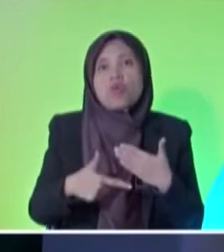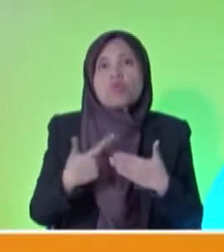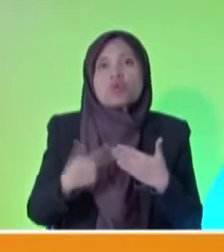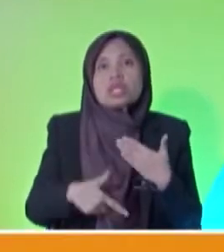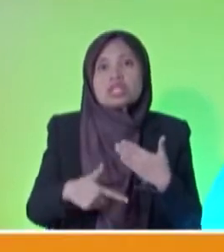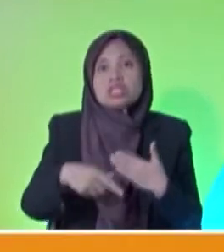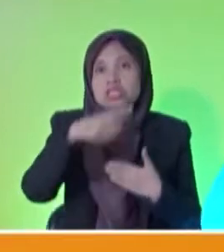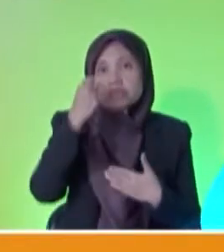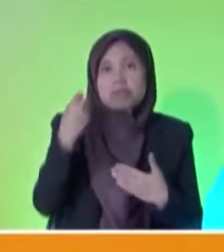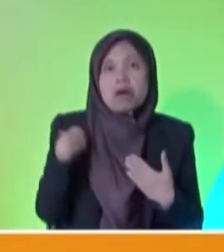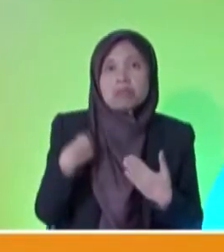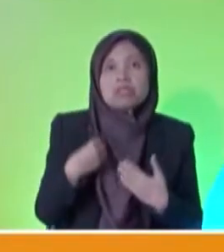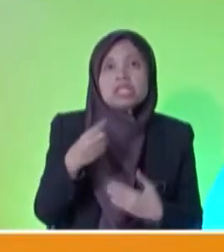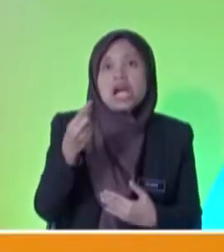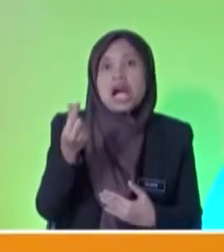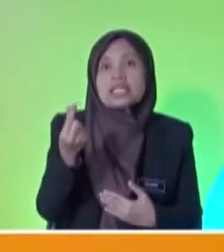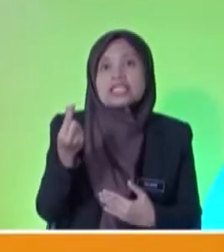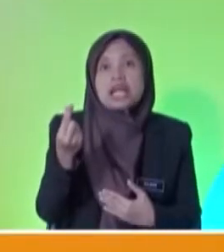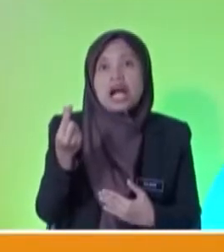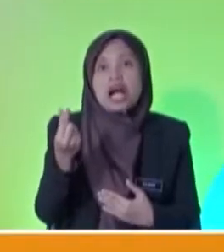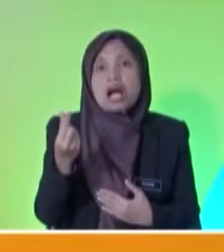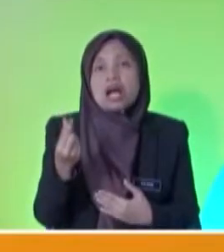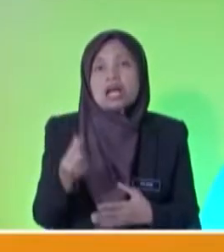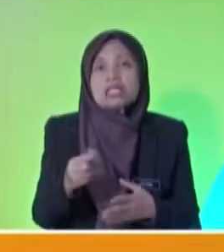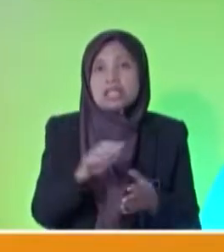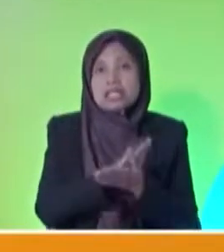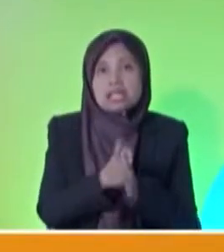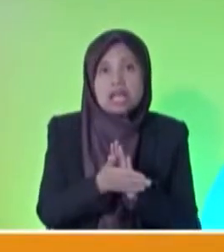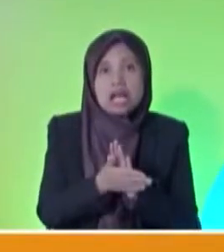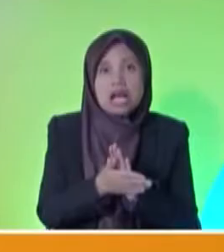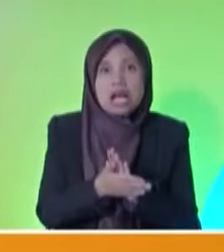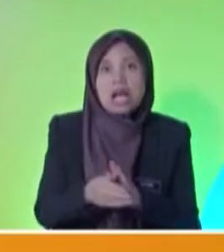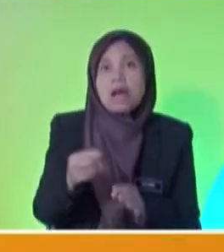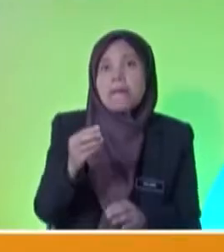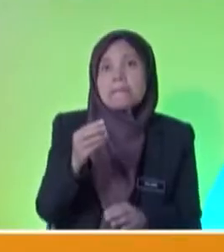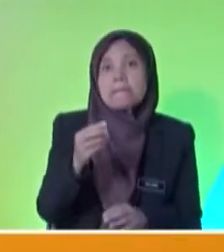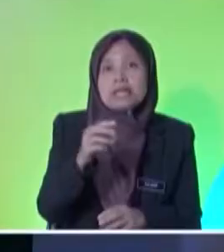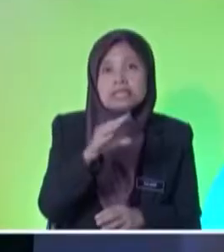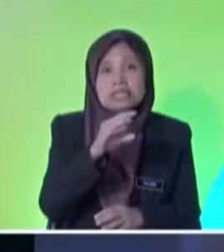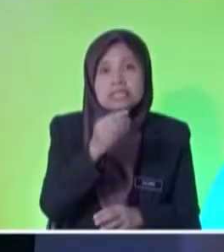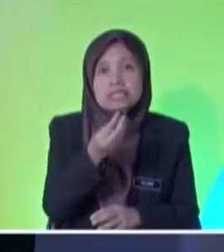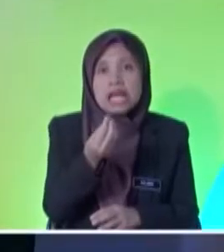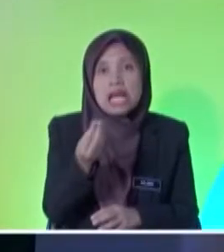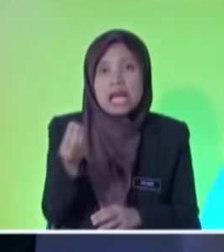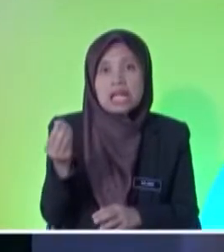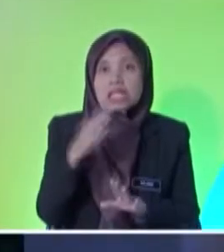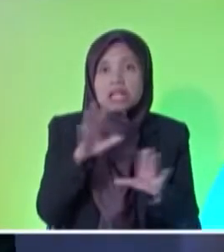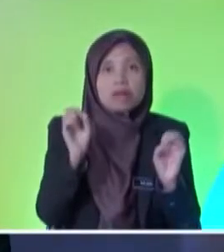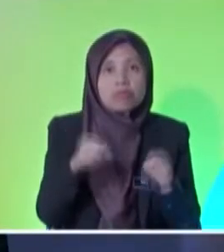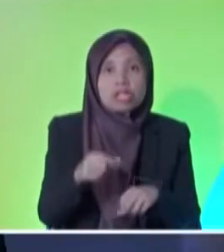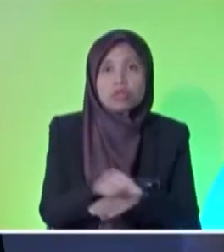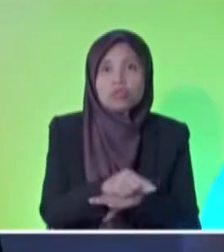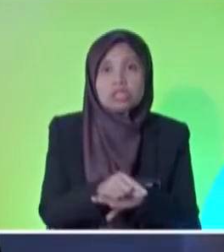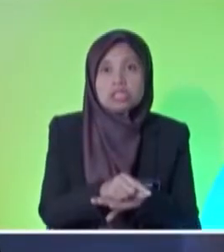kasar-kasar coba itulah pasti tidak digunakan Tetapi hanya debu pasir saja dengan cara terkena